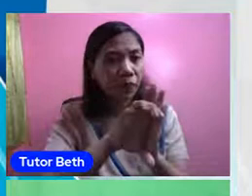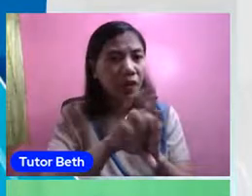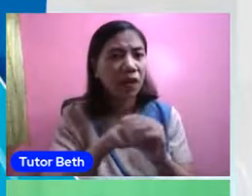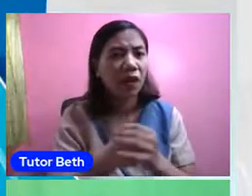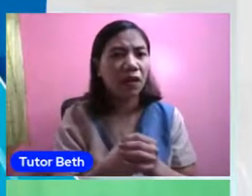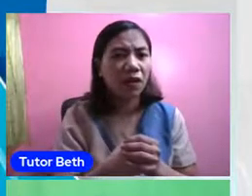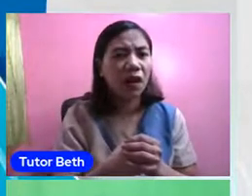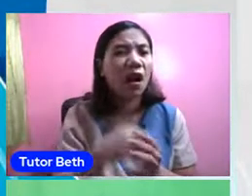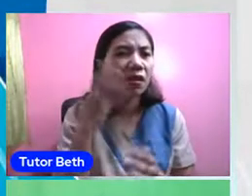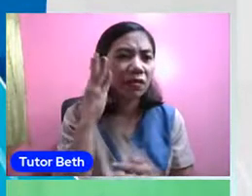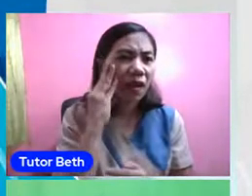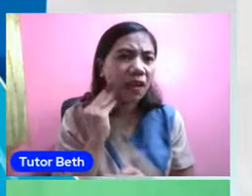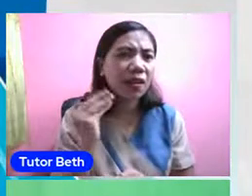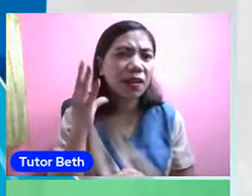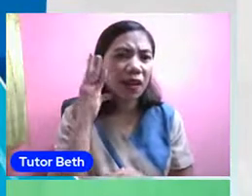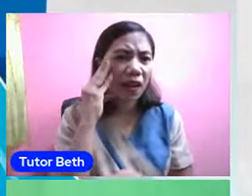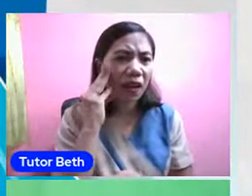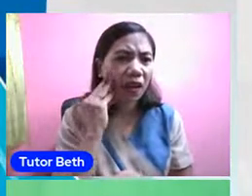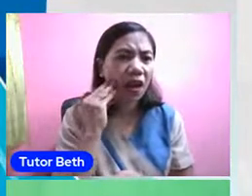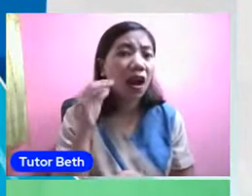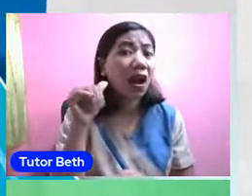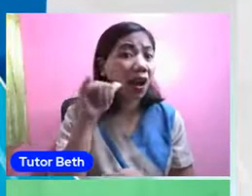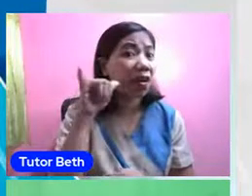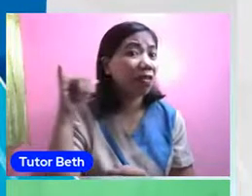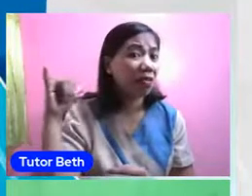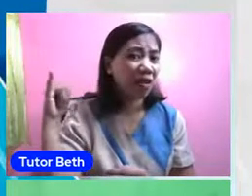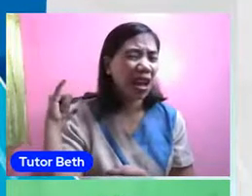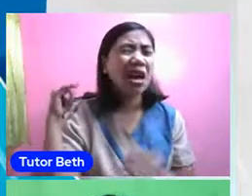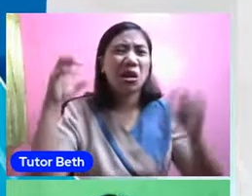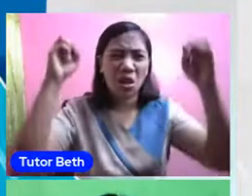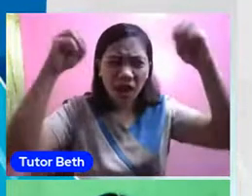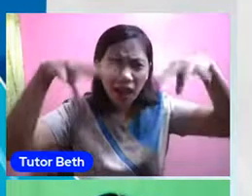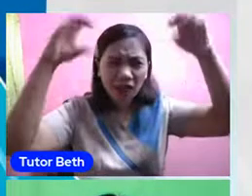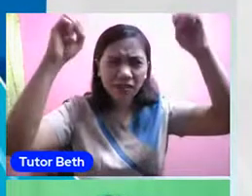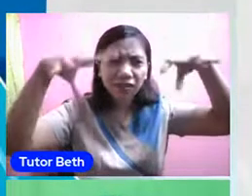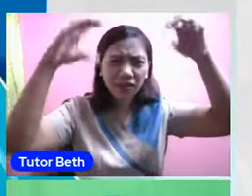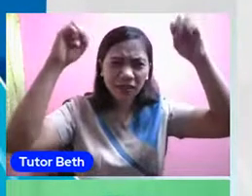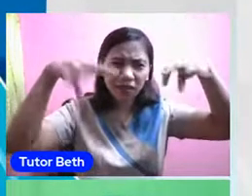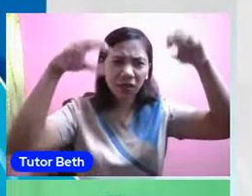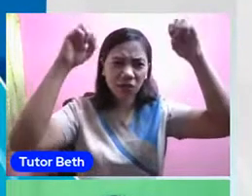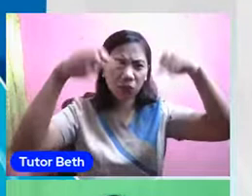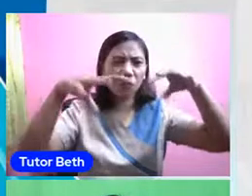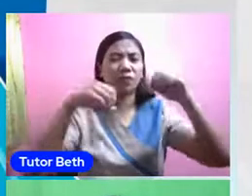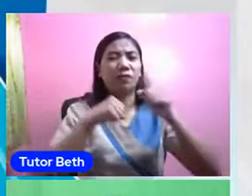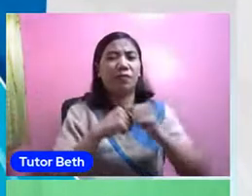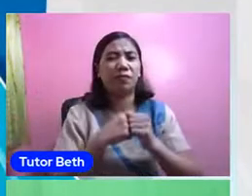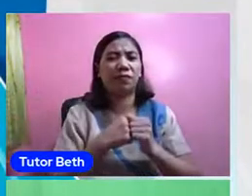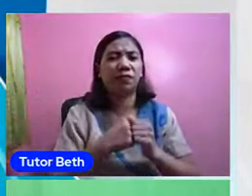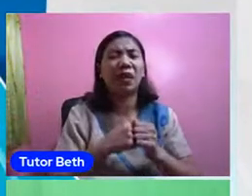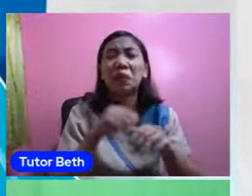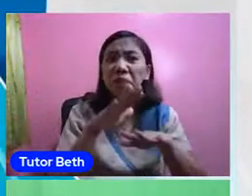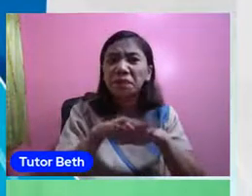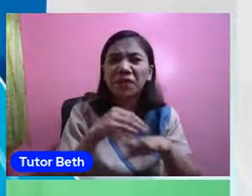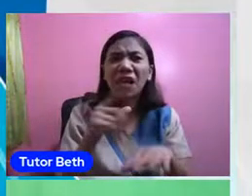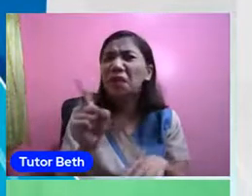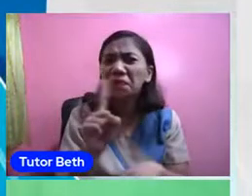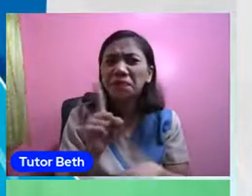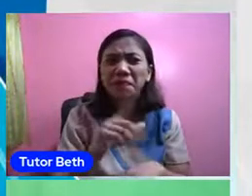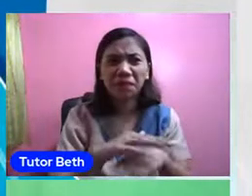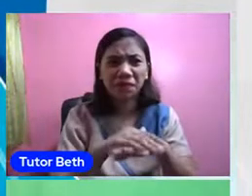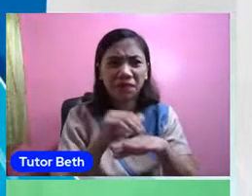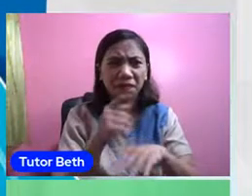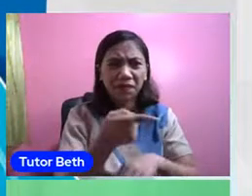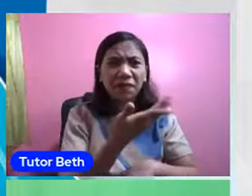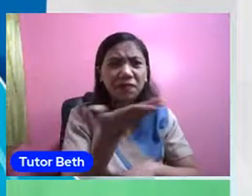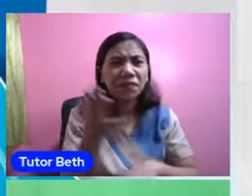nararanasan natin. Kahapon lang, di ba? Sobrang lakas. Ano kaya ang tawag natin dyan? Sa nakikita nyo